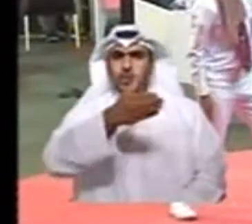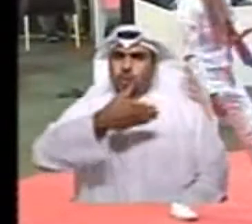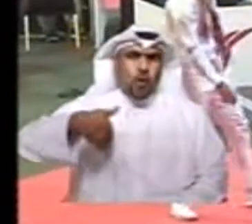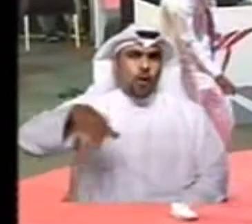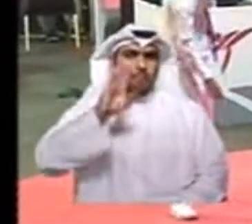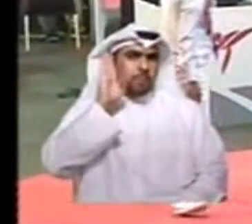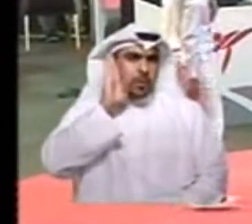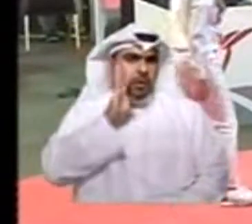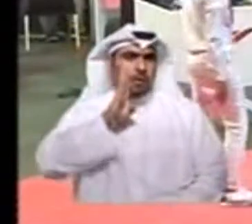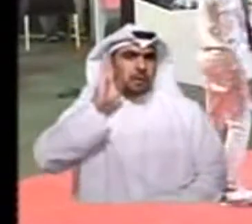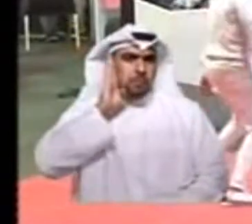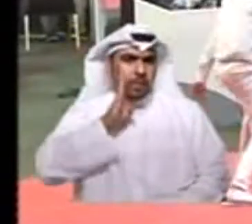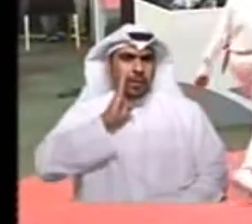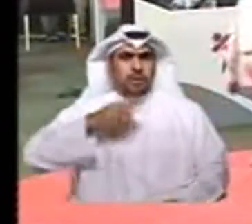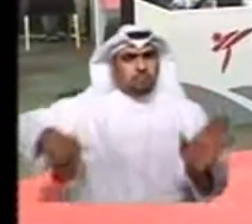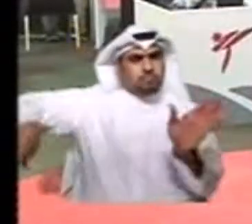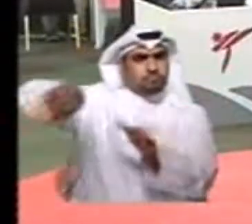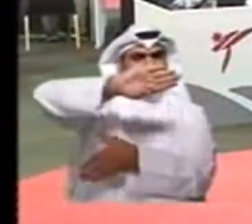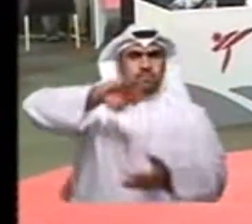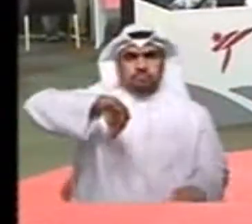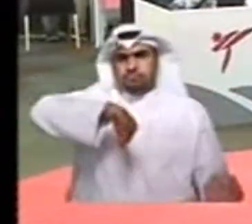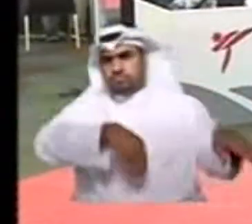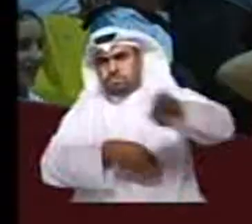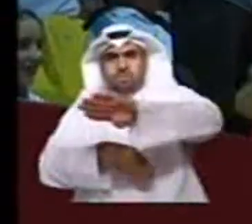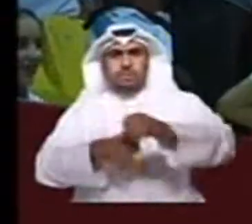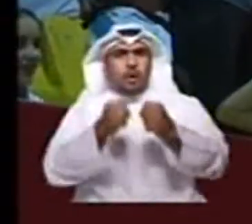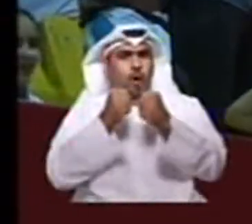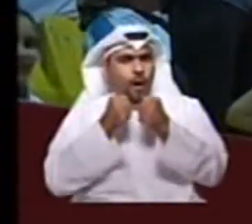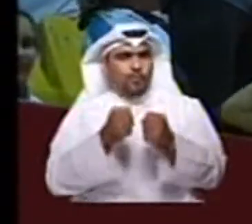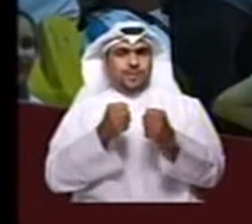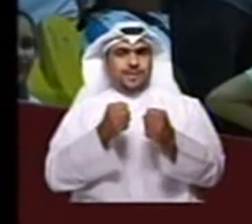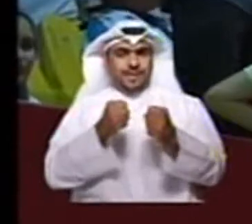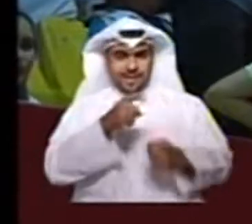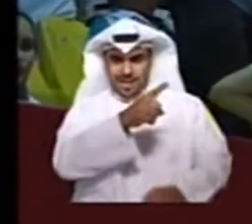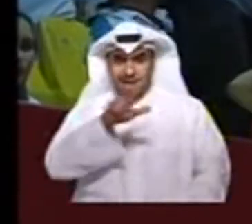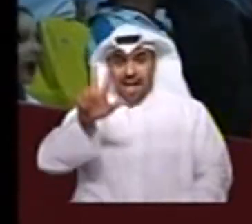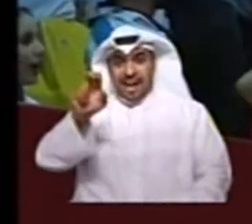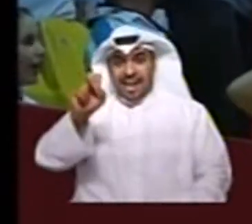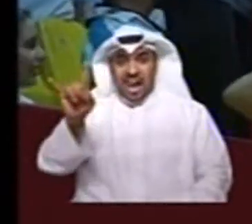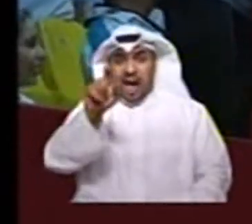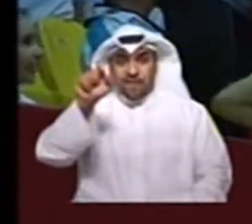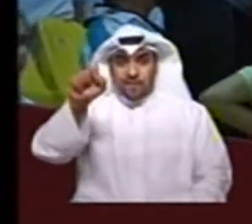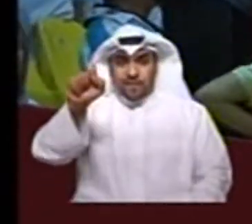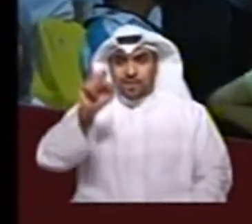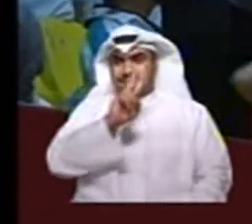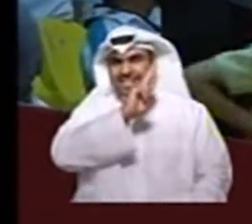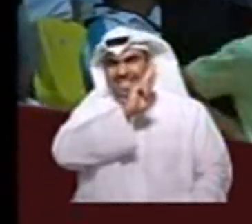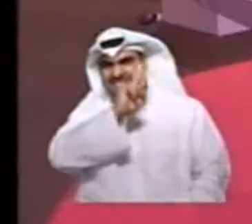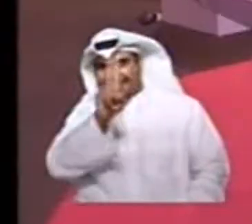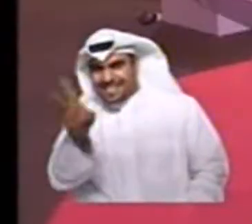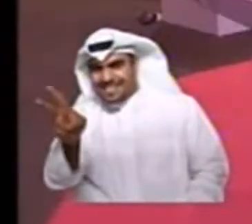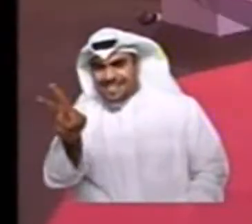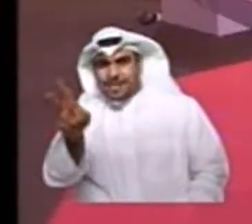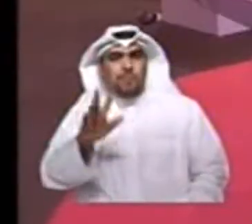أظهره اللاعب الكويتي يوسف القلاف أمام نظيره الإماراتي، لكن الحظ لم يحالفه بحصد الميدالية